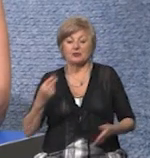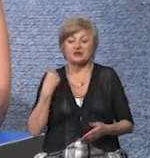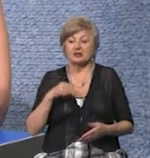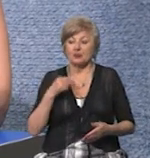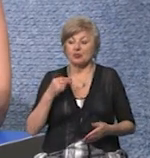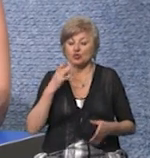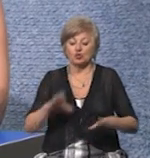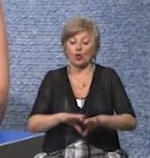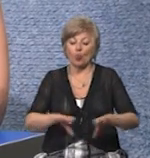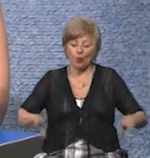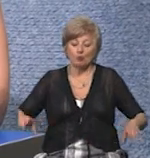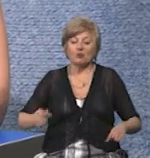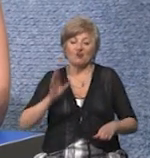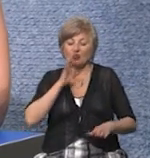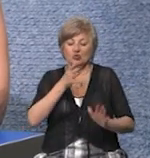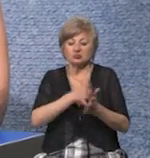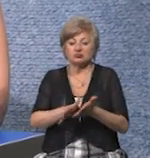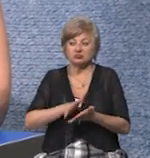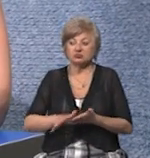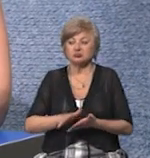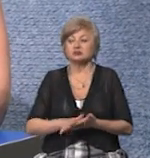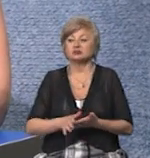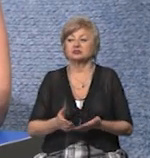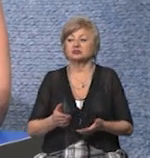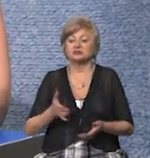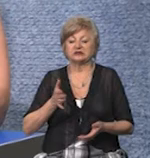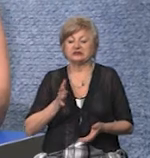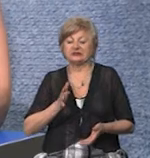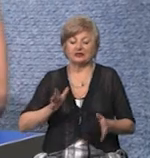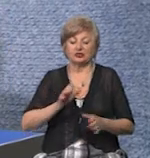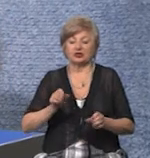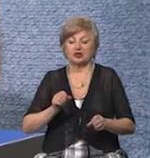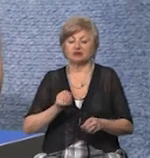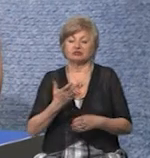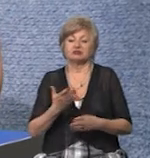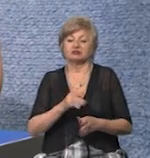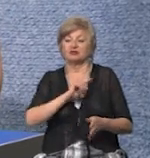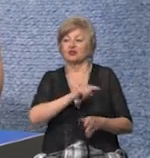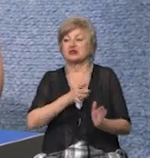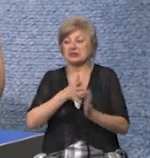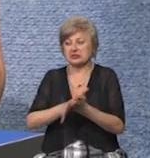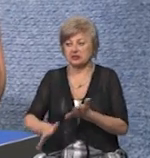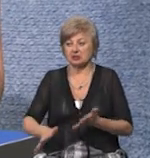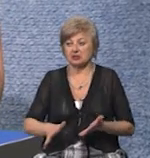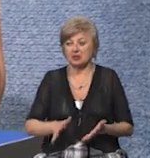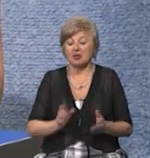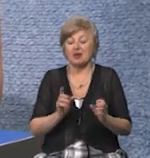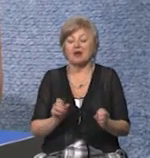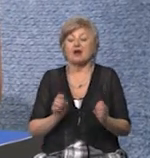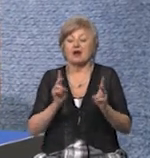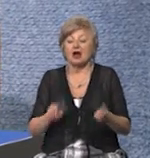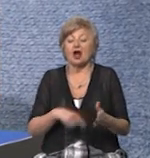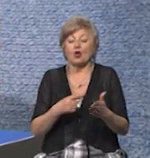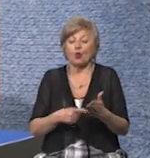комунікація між якими і без того викликала напруження і була достатньо, і залишається достатньо складною. Як